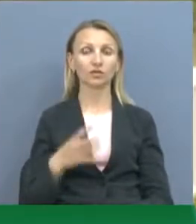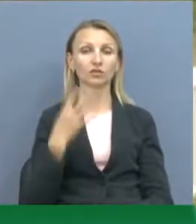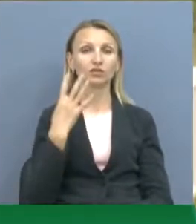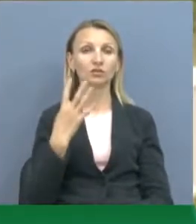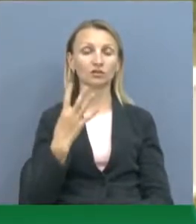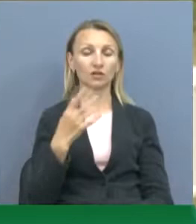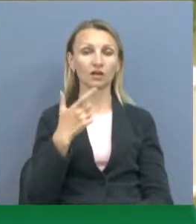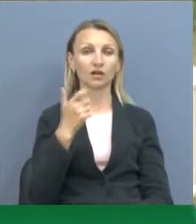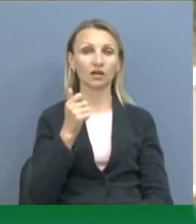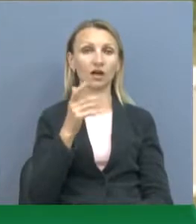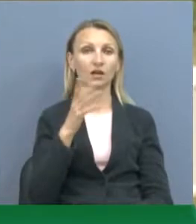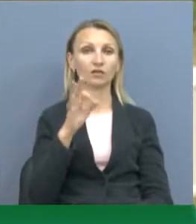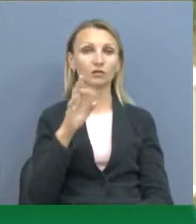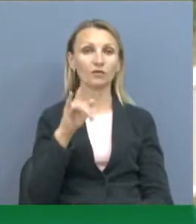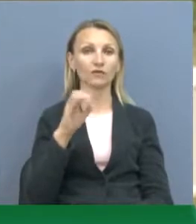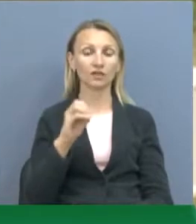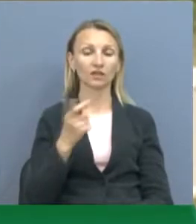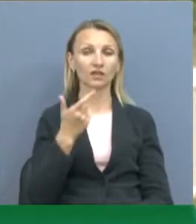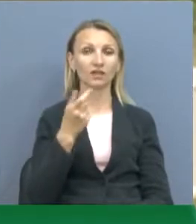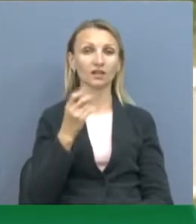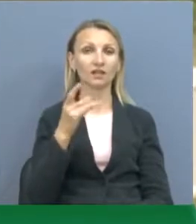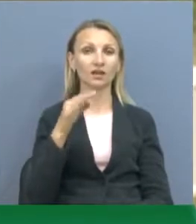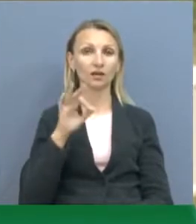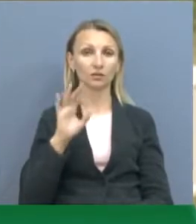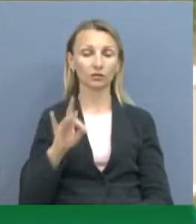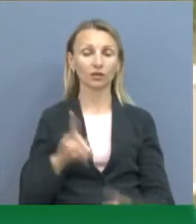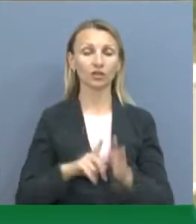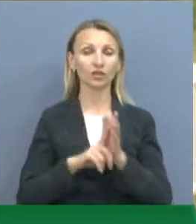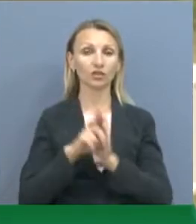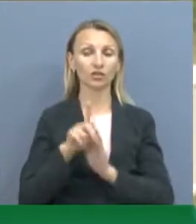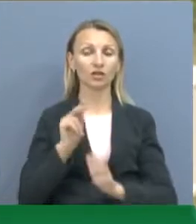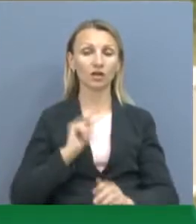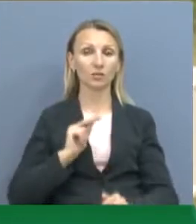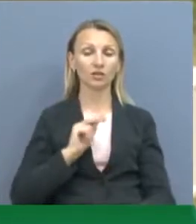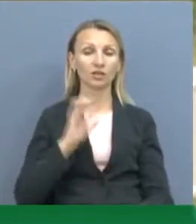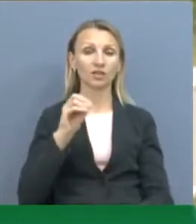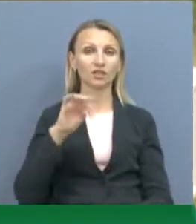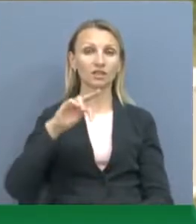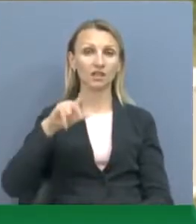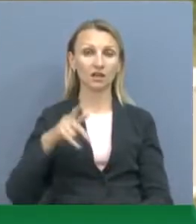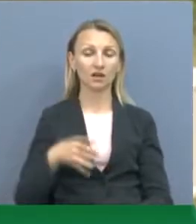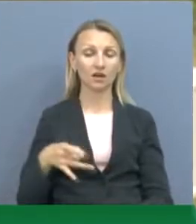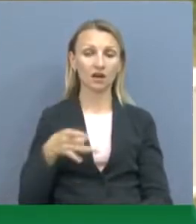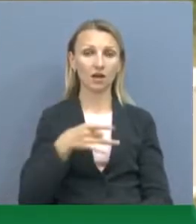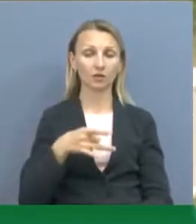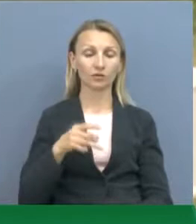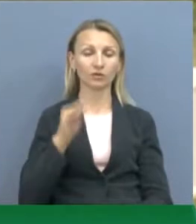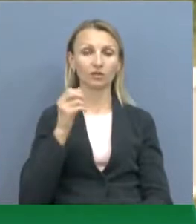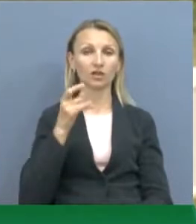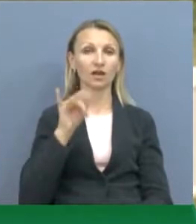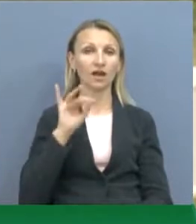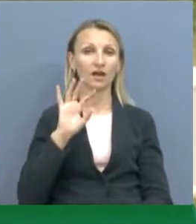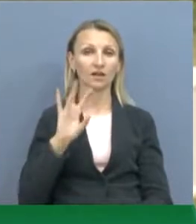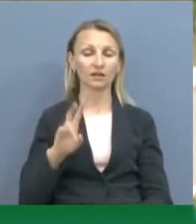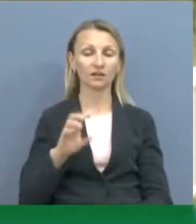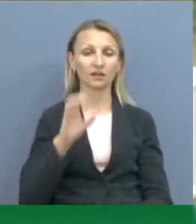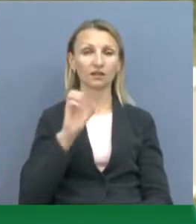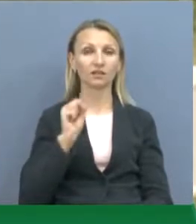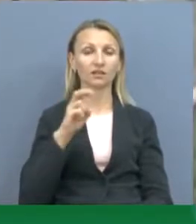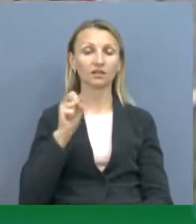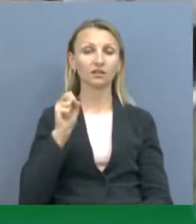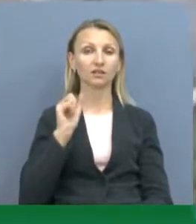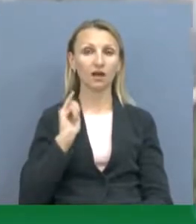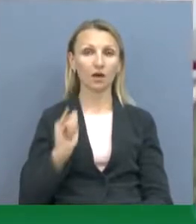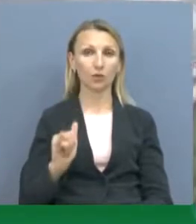генераторами начинаются работы. Это у нас в Весильском районе, Жаркаинском, Сандыкталском, в этих